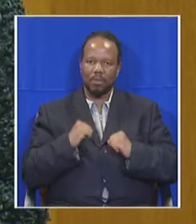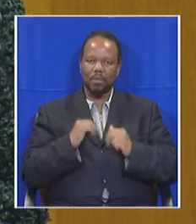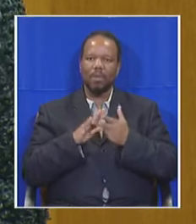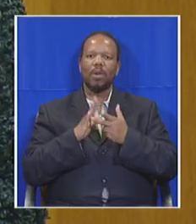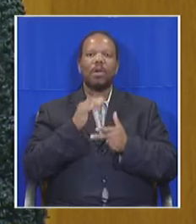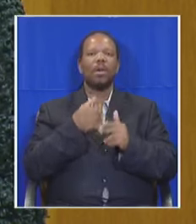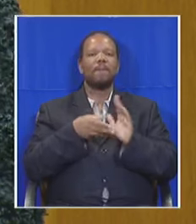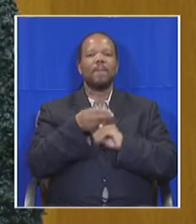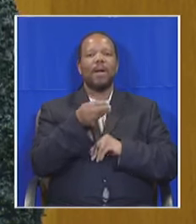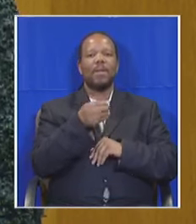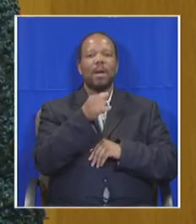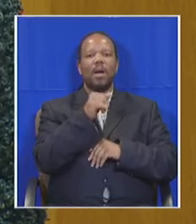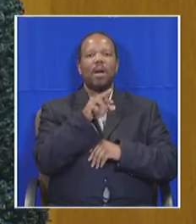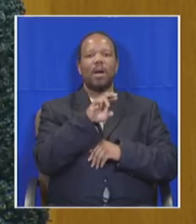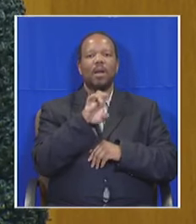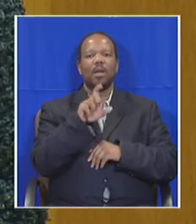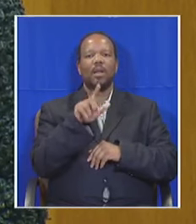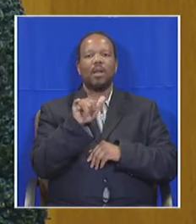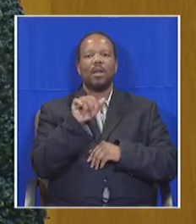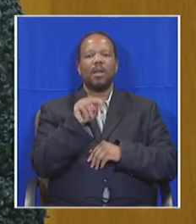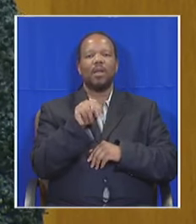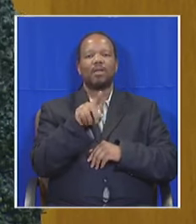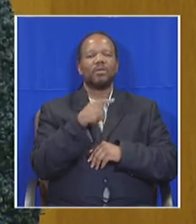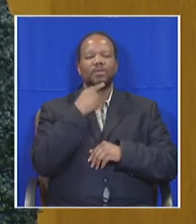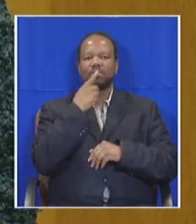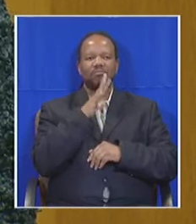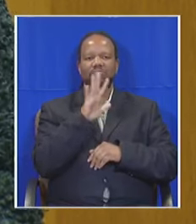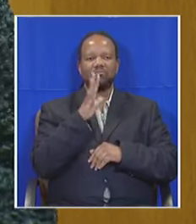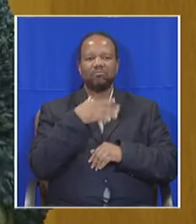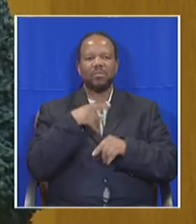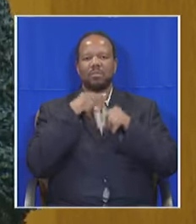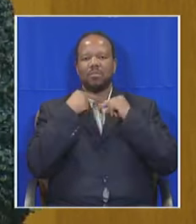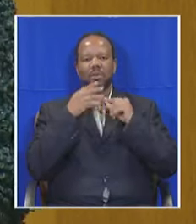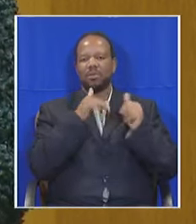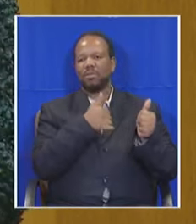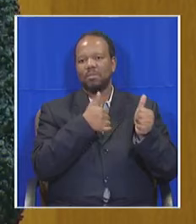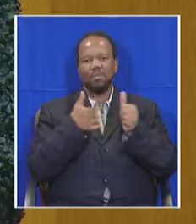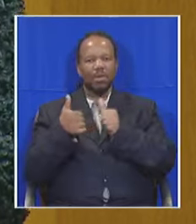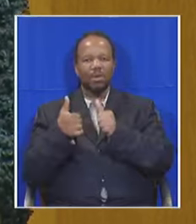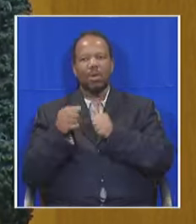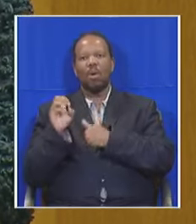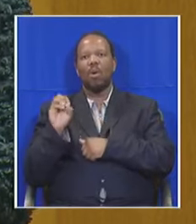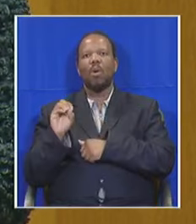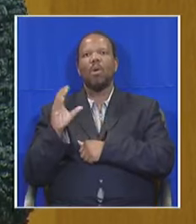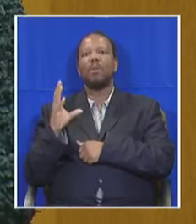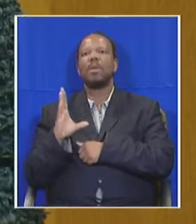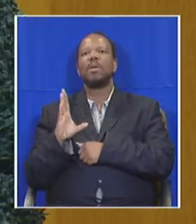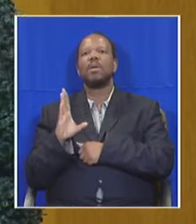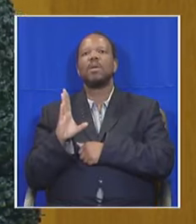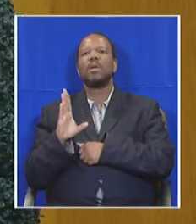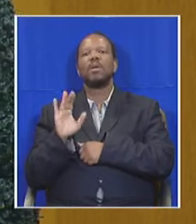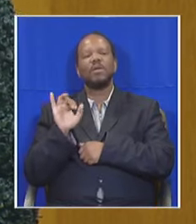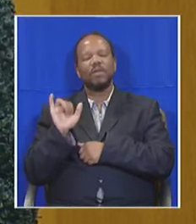af te lê nie en terugkeer na Bloemfontein waar hy die hoër diploma in biblioteekkunde behaal. Verder kennis neem